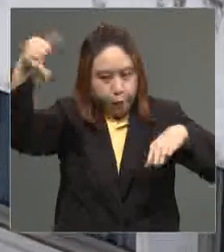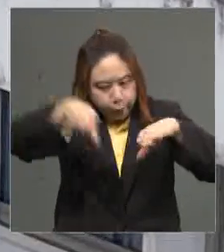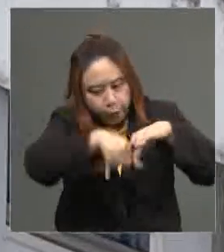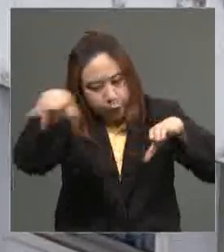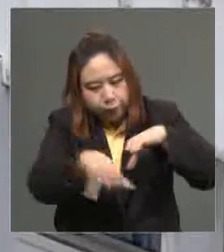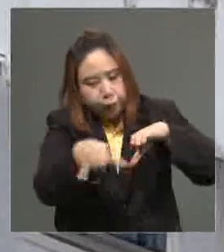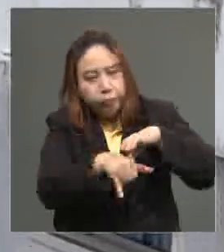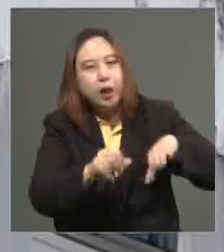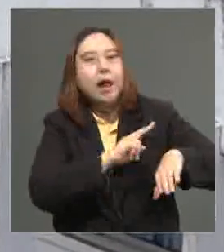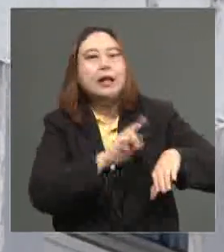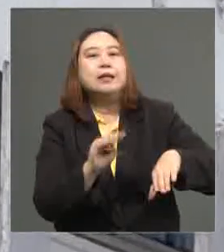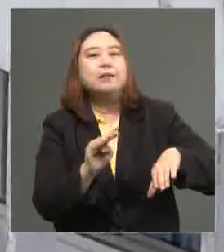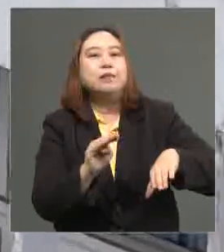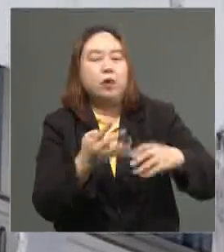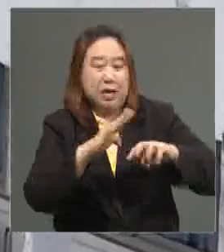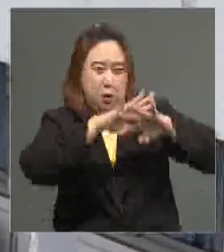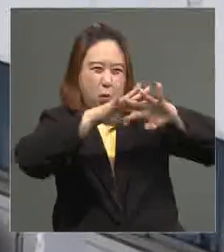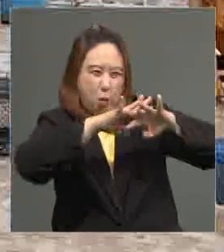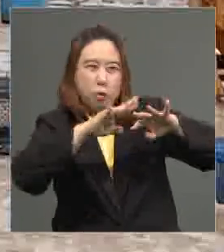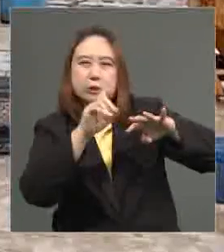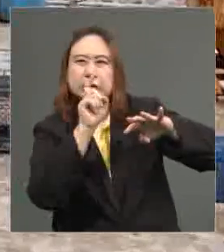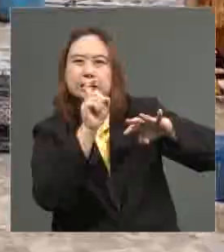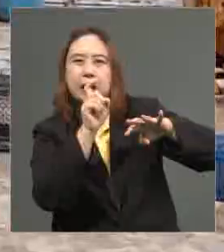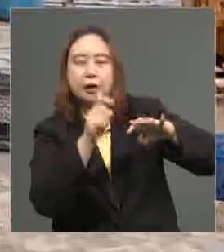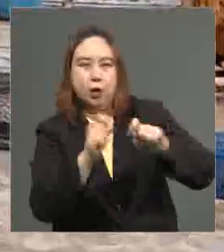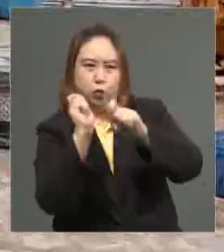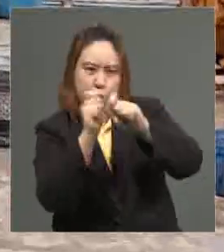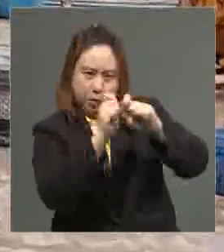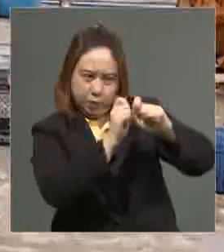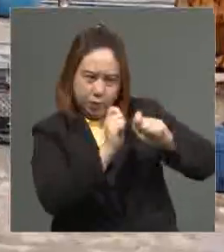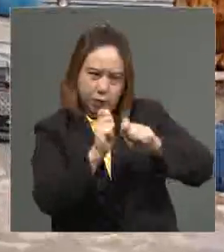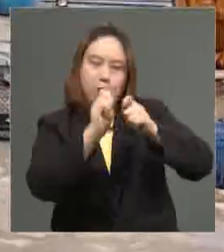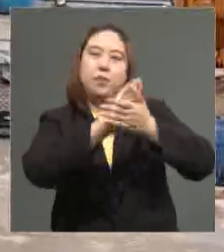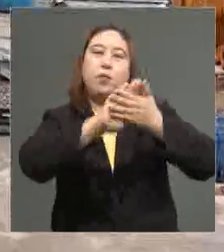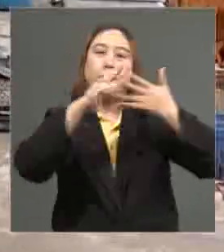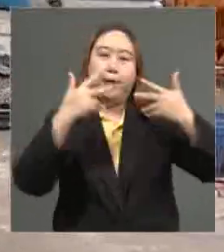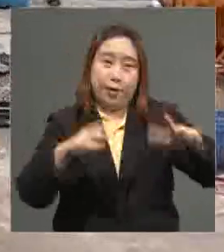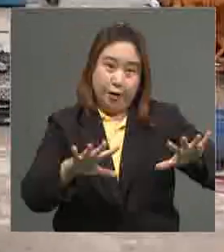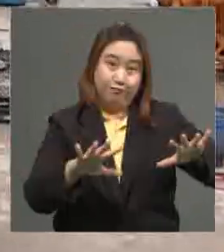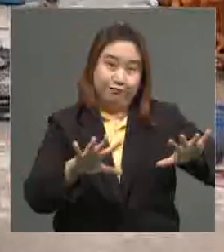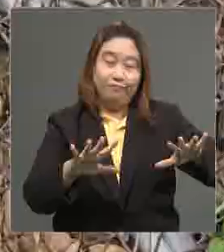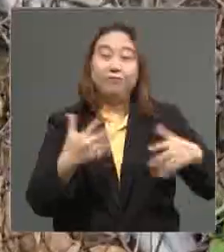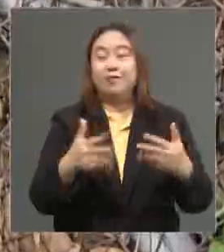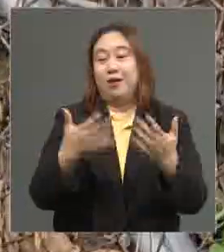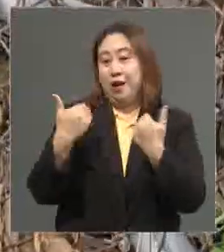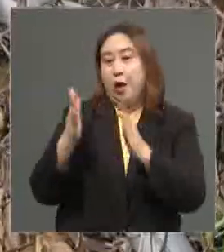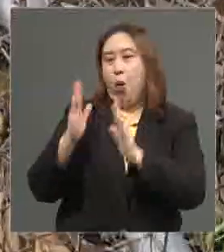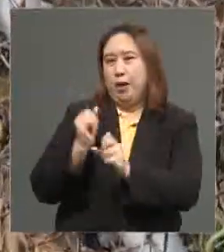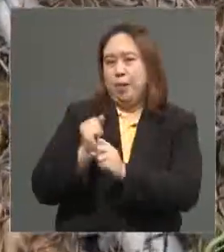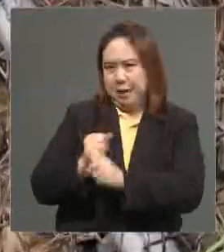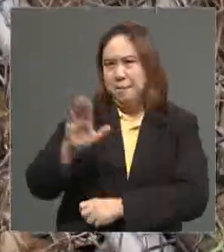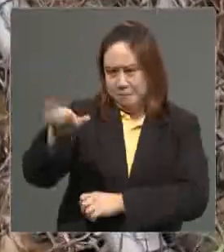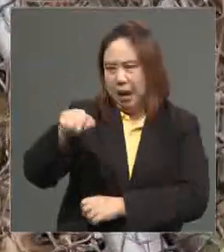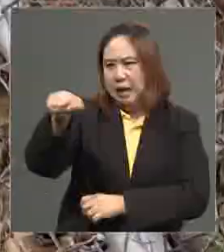อืส่วนกรุงที่ชำรุดเสียหายเจ้าหน้าที่ได้มีการซ่อมแซมไปที่เรียบร้อยแล้วเช่นเดียวกันพร้อมกับให้เจ้าหน้าที่มาติดตามจับ